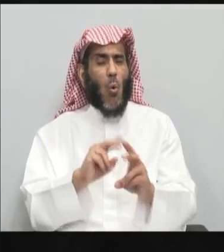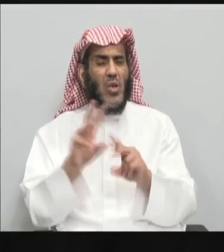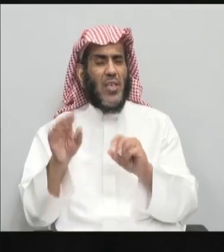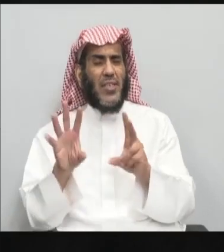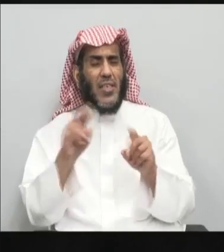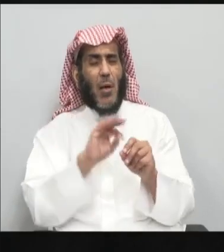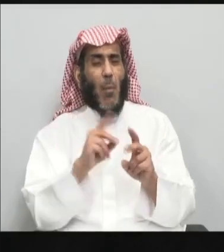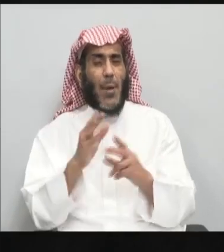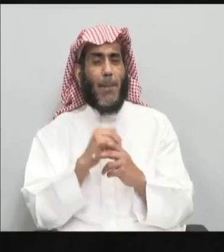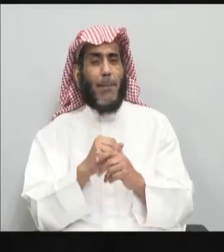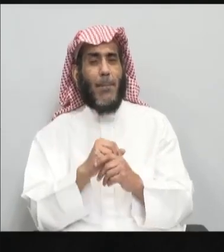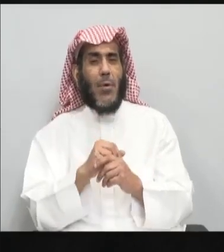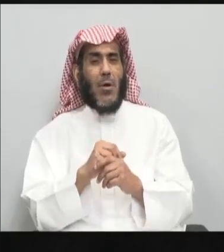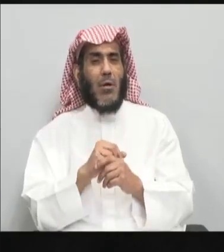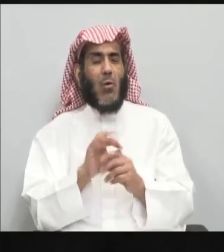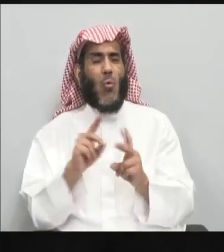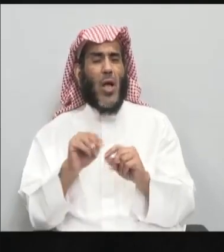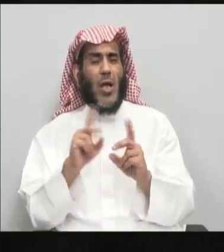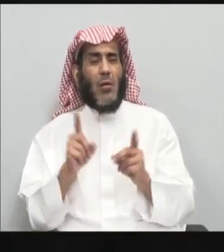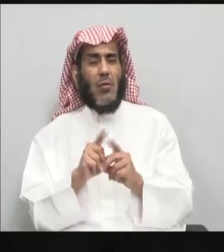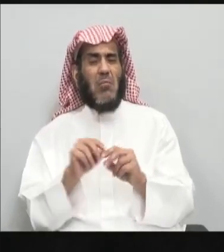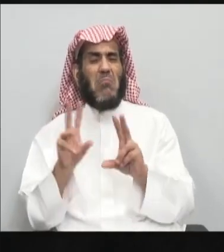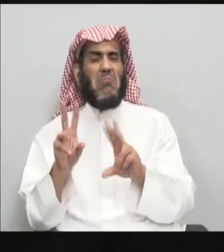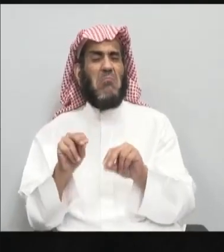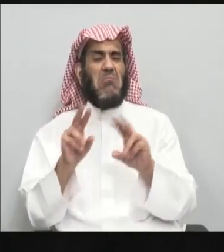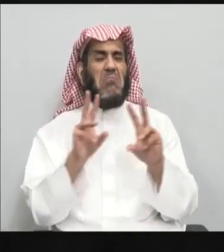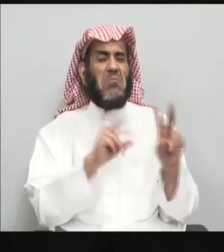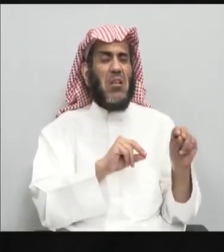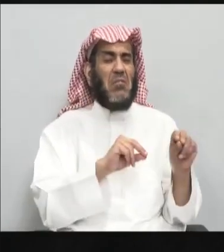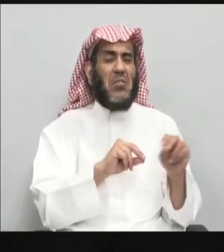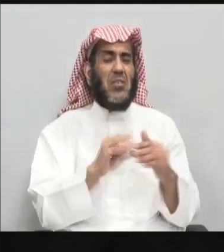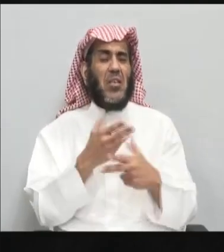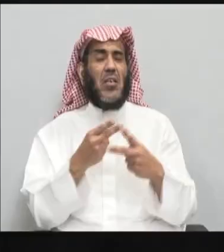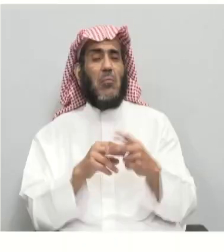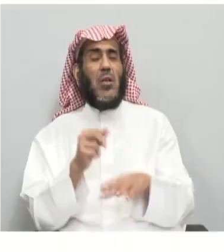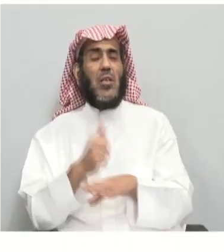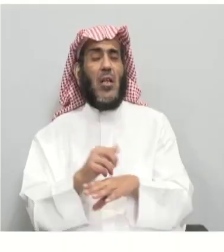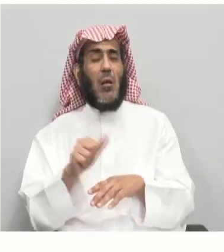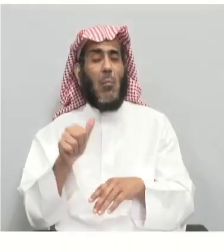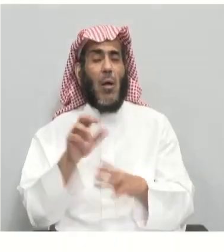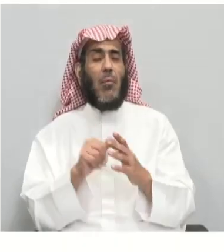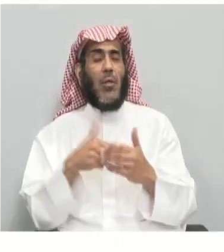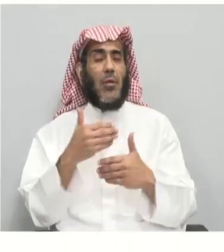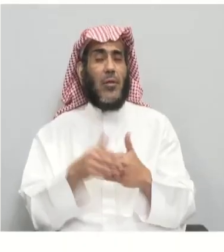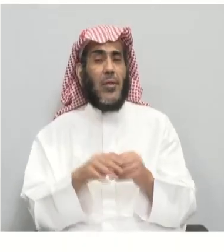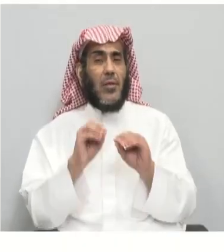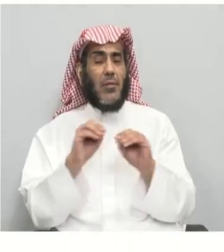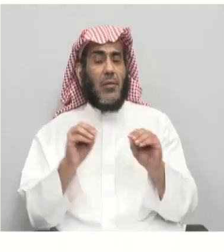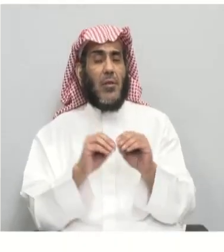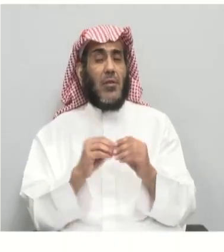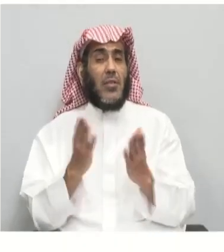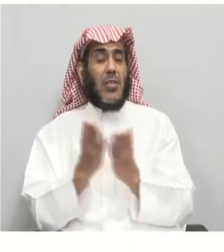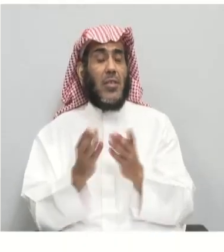التشابه بينهما وهي كلاهما نفس الاساسي للماء ايضا تعرفنا في